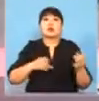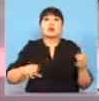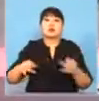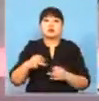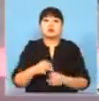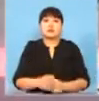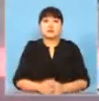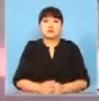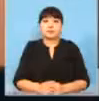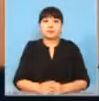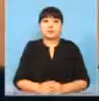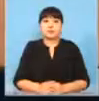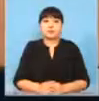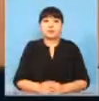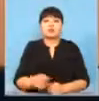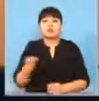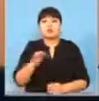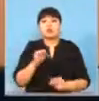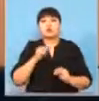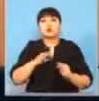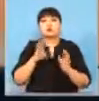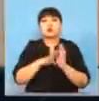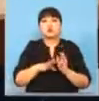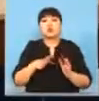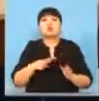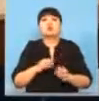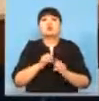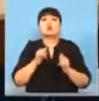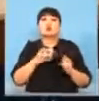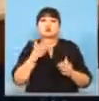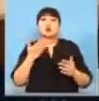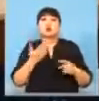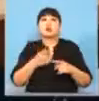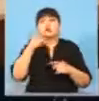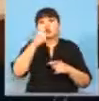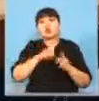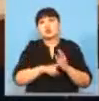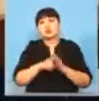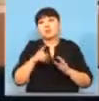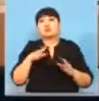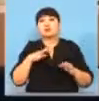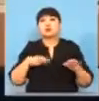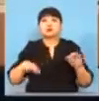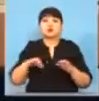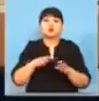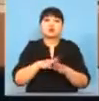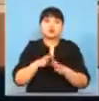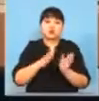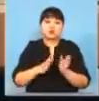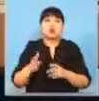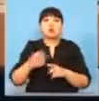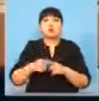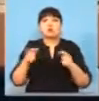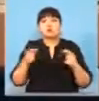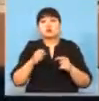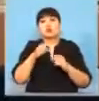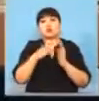талқыланды. Облыста жұмыссыздық деңгейін ұлғайтпас үшін биыл жыл басынан бері кешенді жоспар жүзеге асырылып келеді. Оған